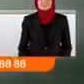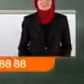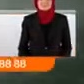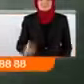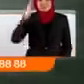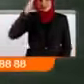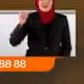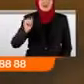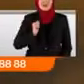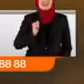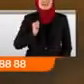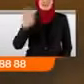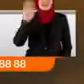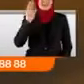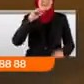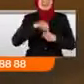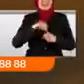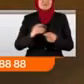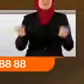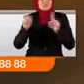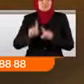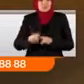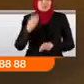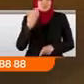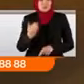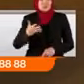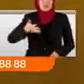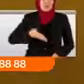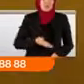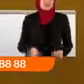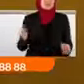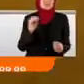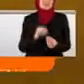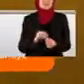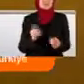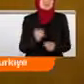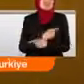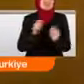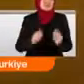asker uğurlayacağız diye buluştular demedikleri taşkınlık bırakmadılar